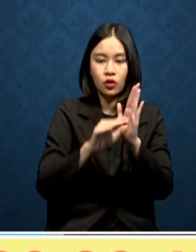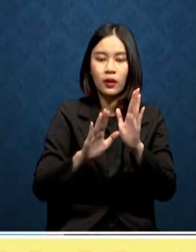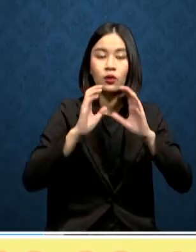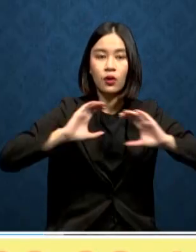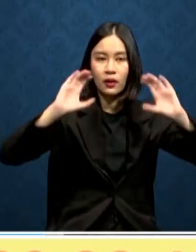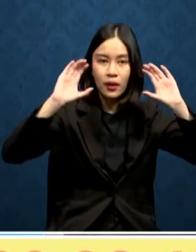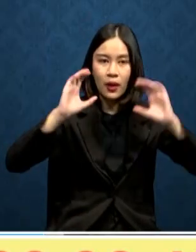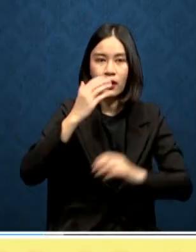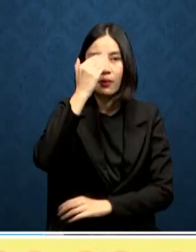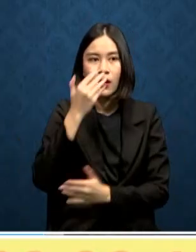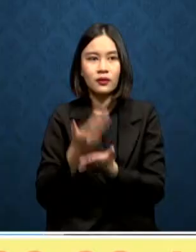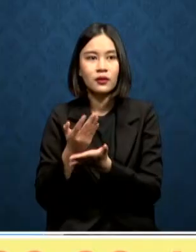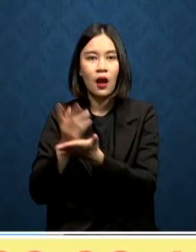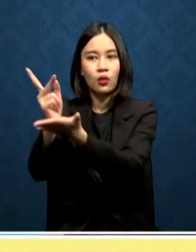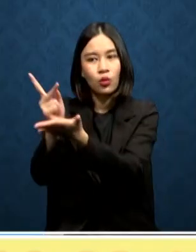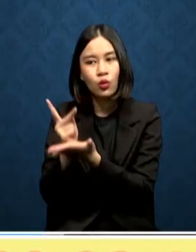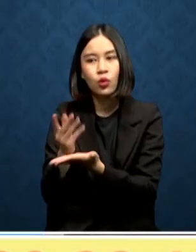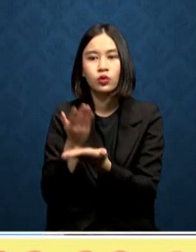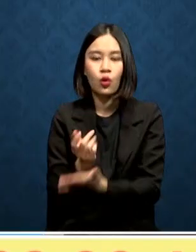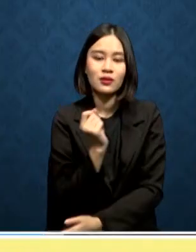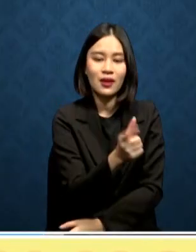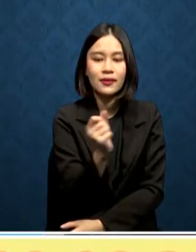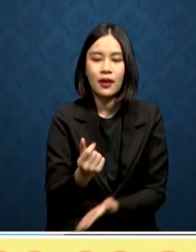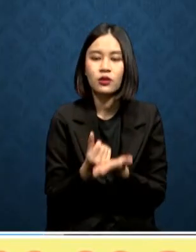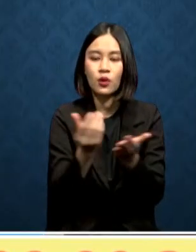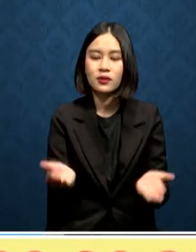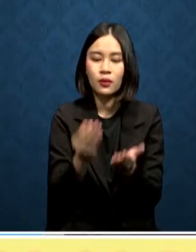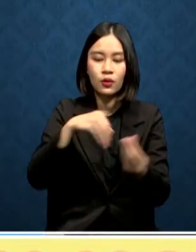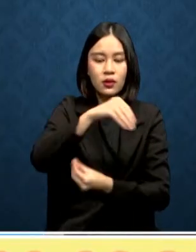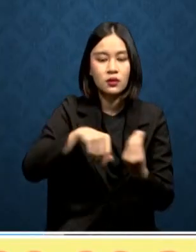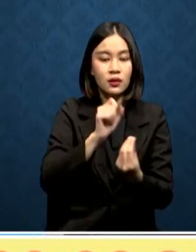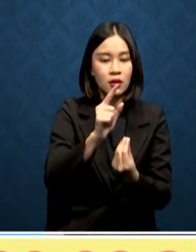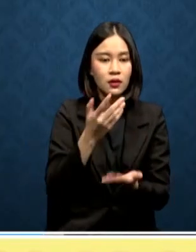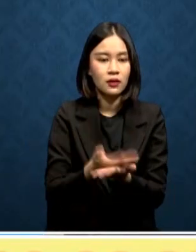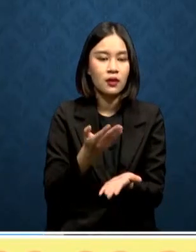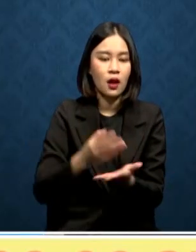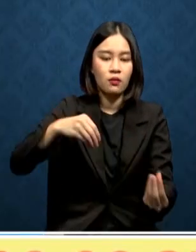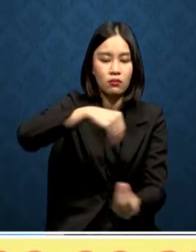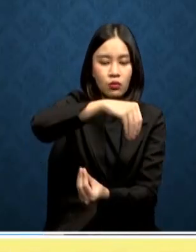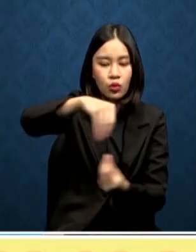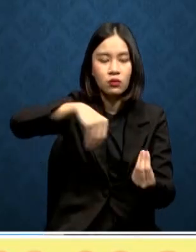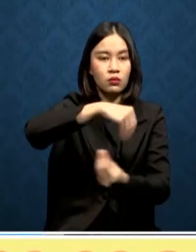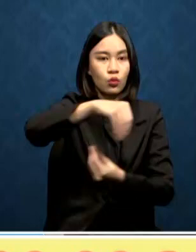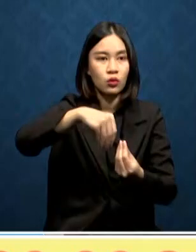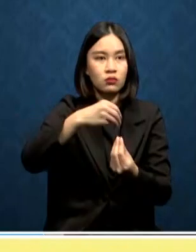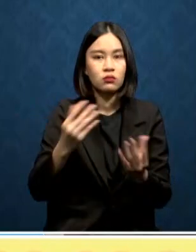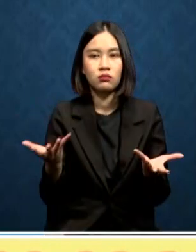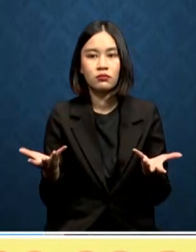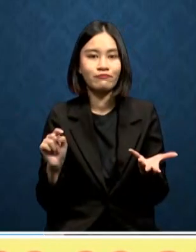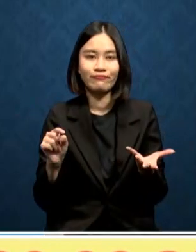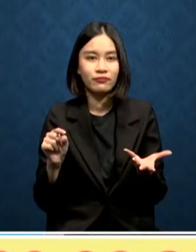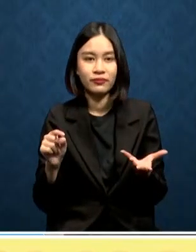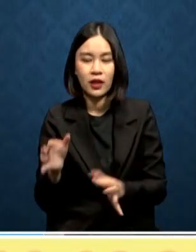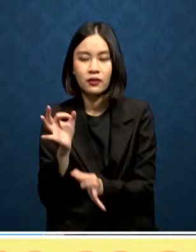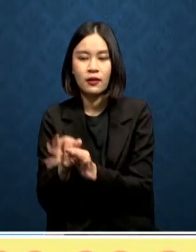ลที่อุตส่าห์กู้เงินเพื่อมาใช้ในการกระตุ้นเศรษฐกิจนะครับแทนที่เงินจะหมุนเวียนในเศรษฐกิจก็กลายเป็นหมุนเวียนใน